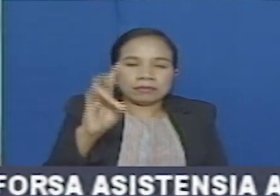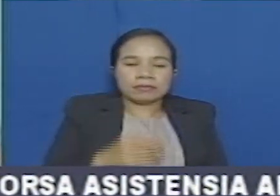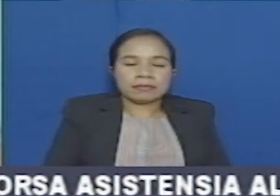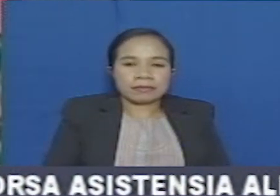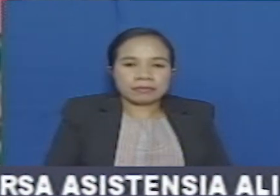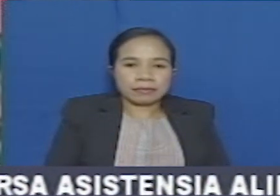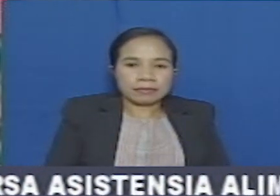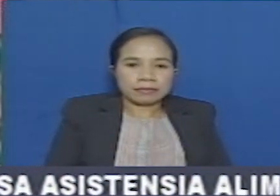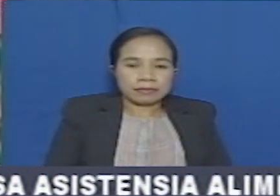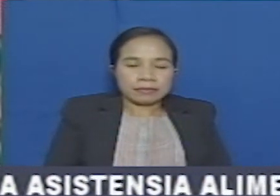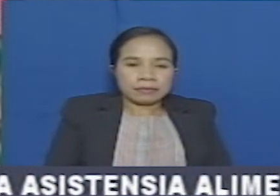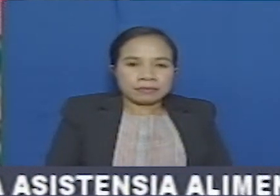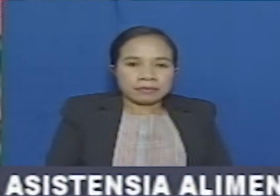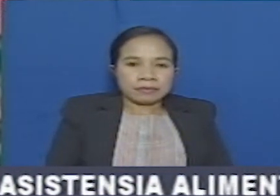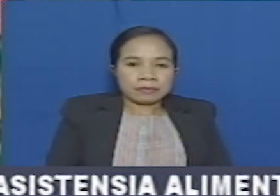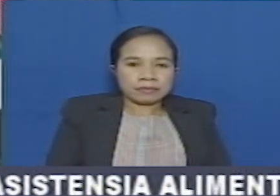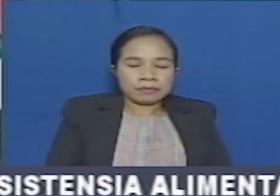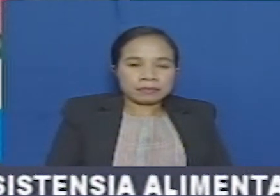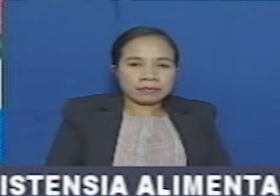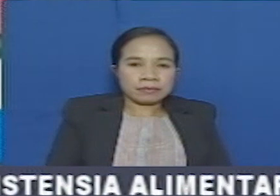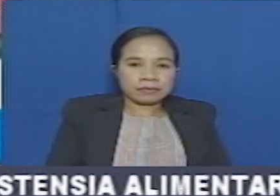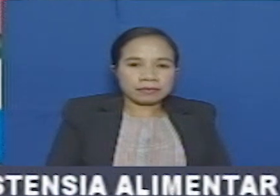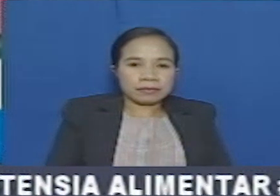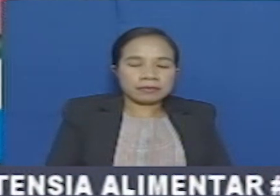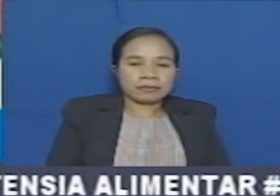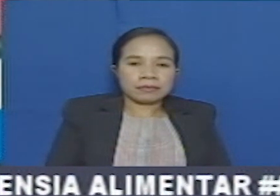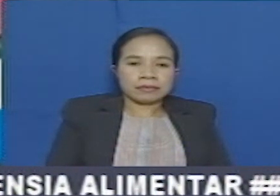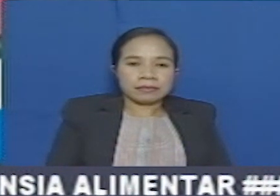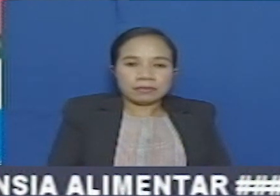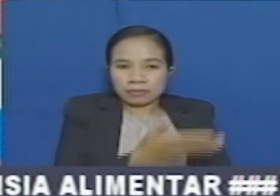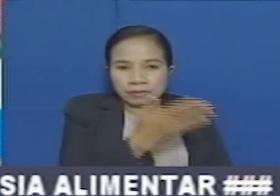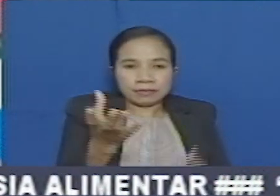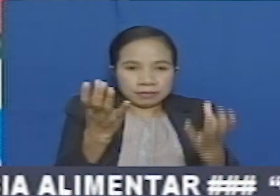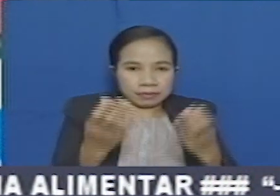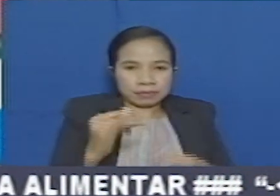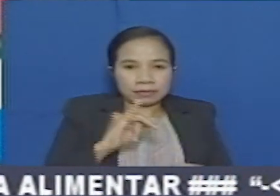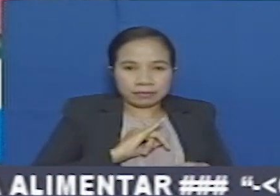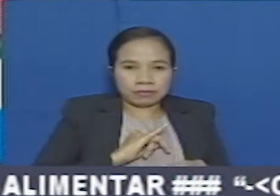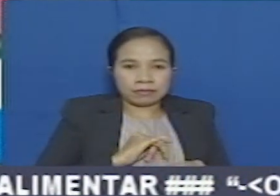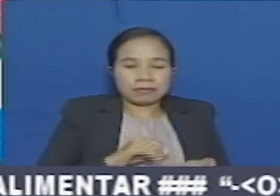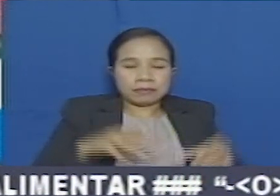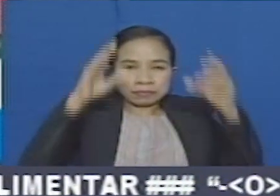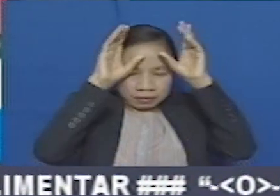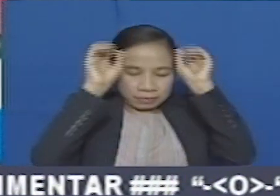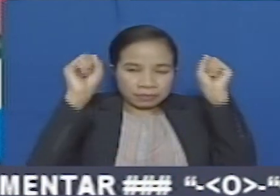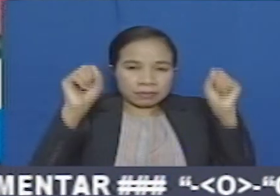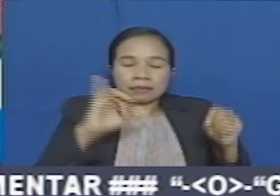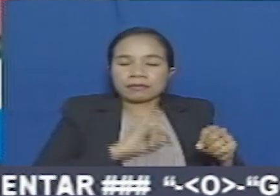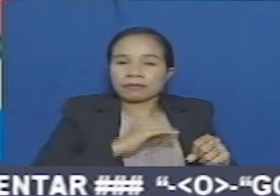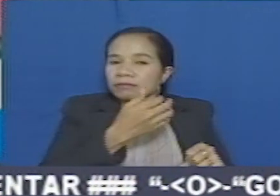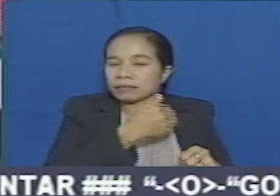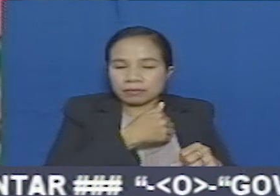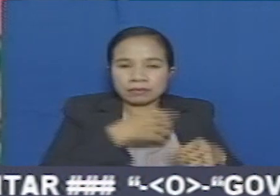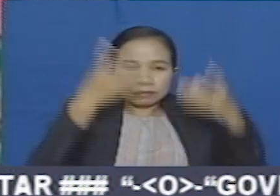Rihun Rua Ruanolu Resin Rua. Ini memang kalau kau saya presiden kalah. Mas aku mesti tahu pronunciasi. Saya kalah harus